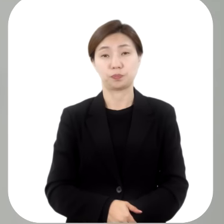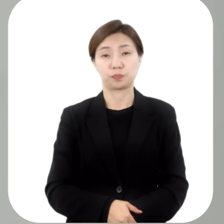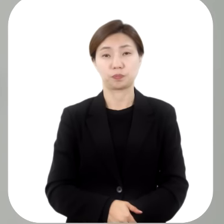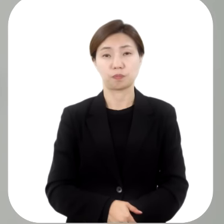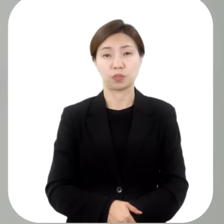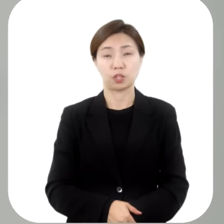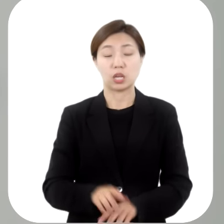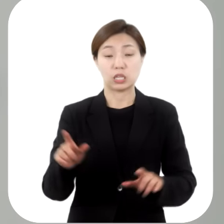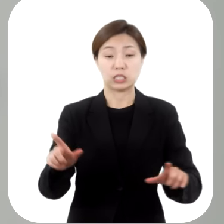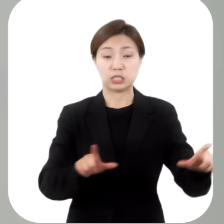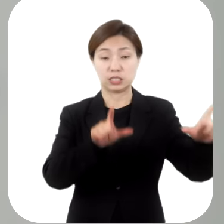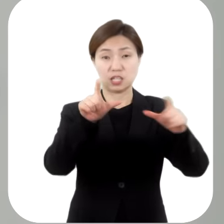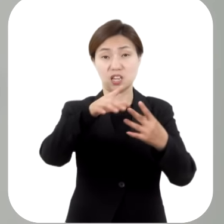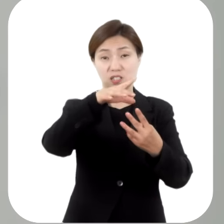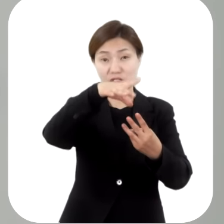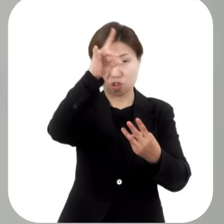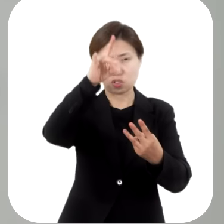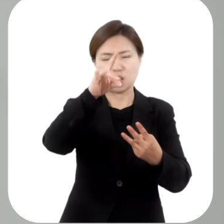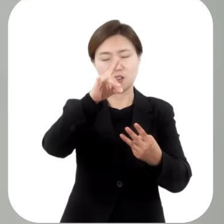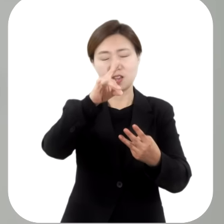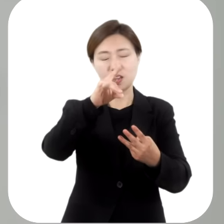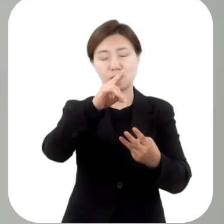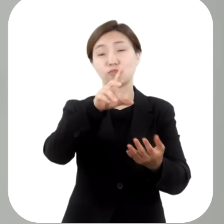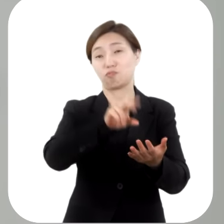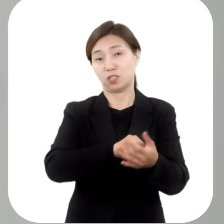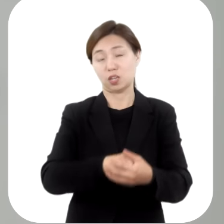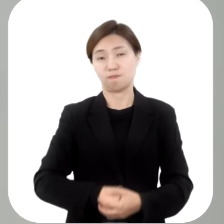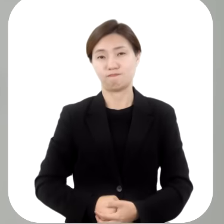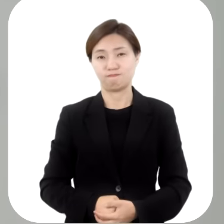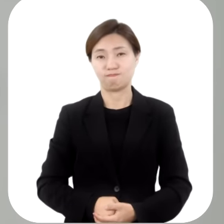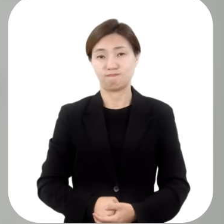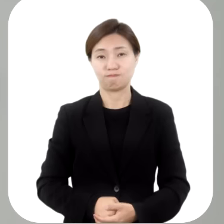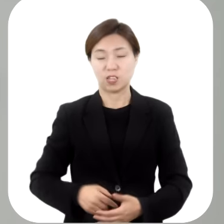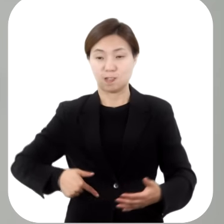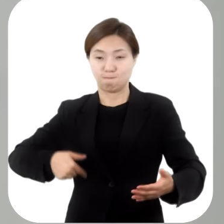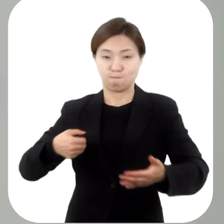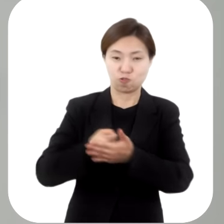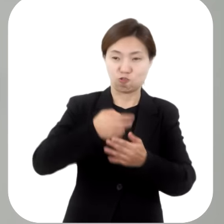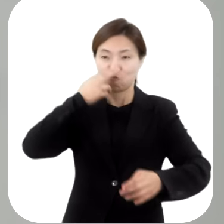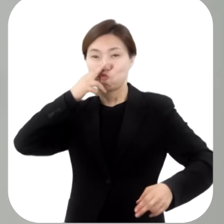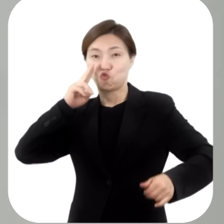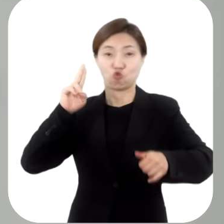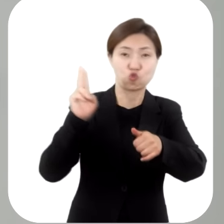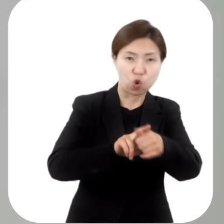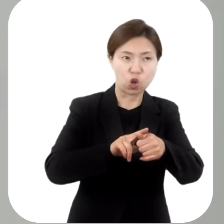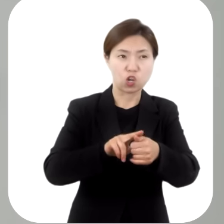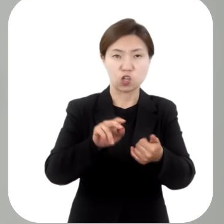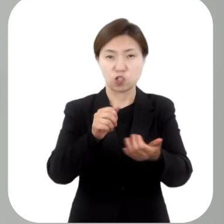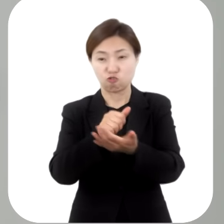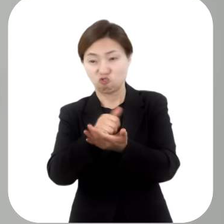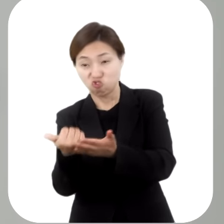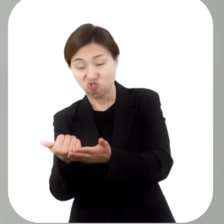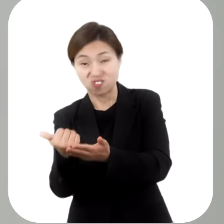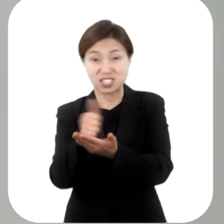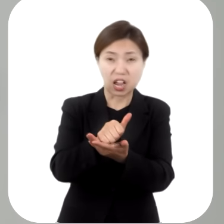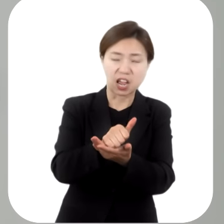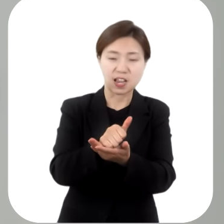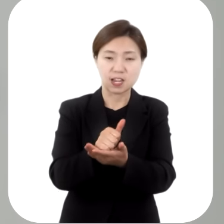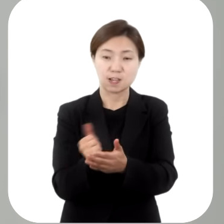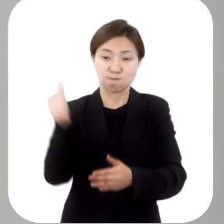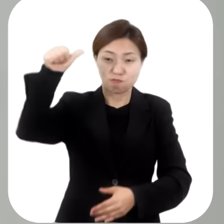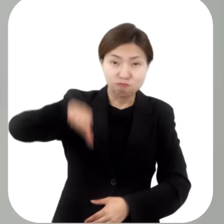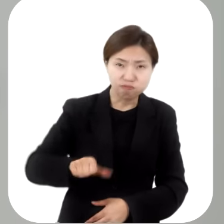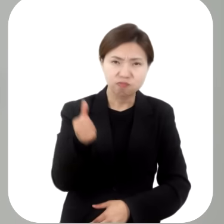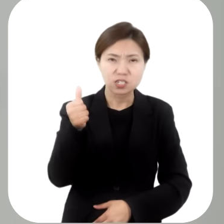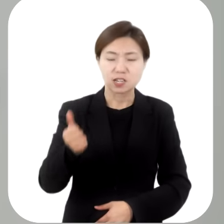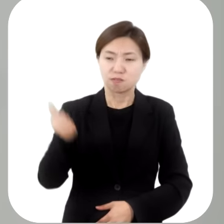없습니다. 그러니까 우리가 인생을 어떻게 선택할 거냐 이 문제죠. 야망을 가지고 도전을 해서 뭐 죽든